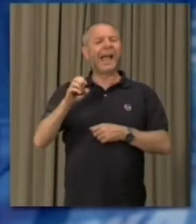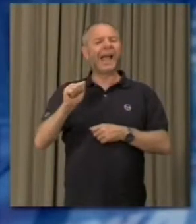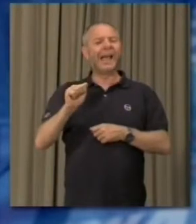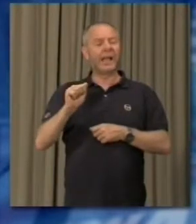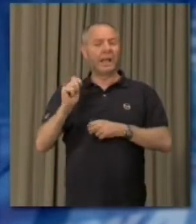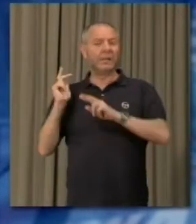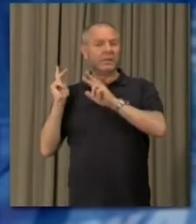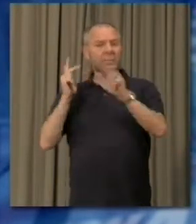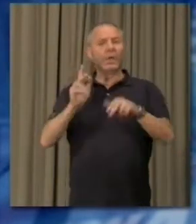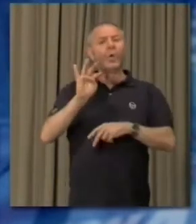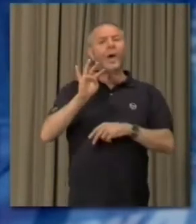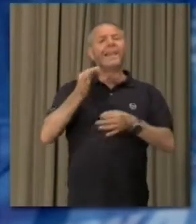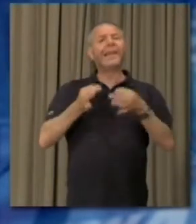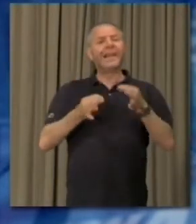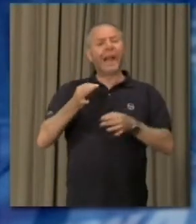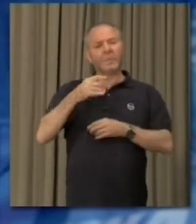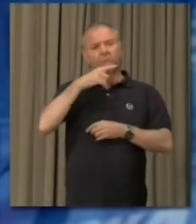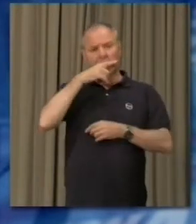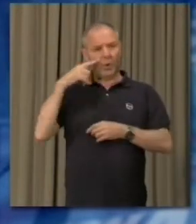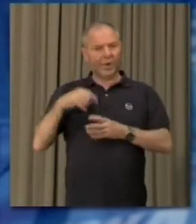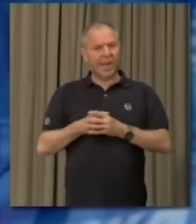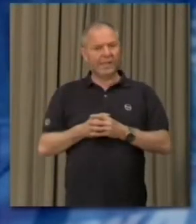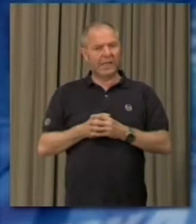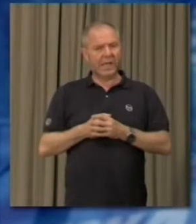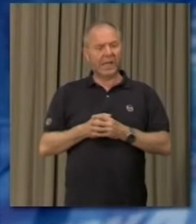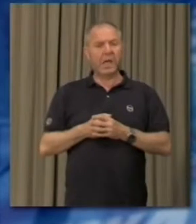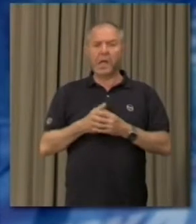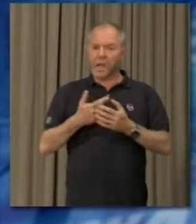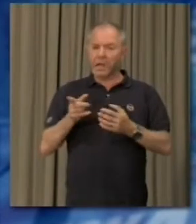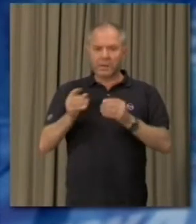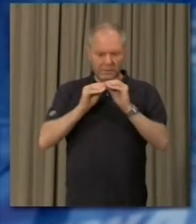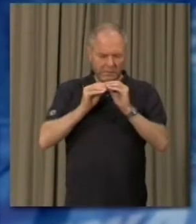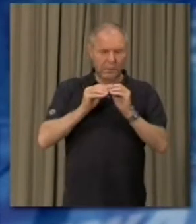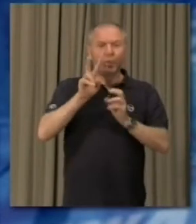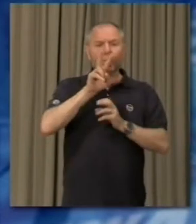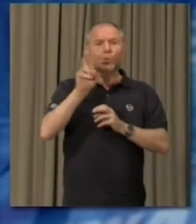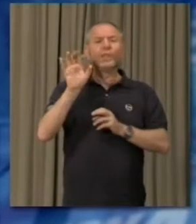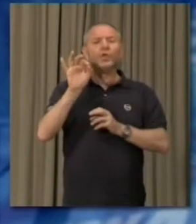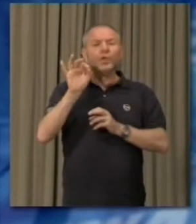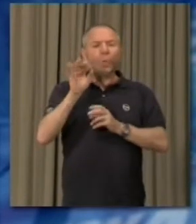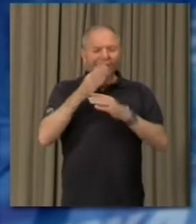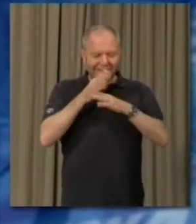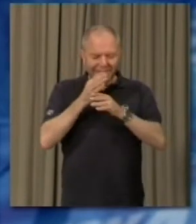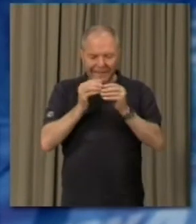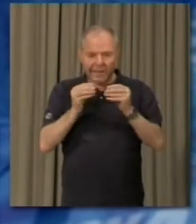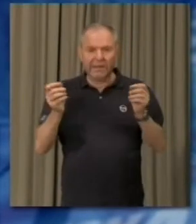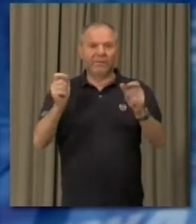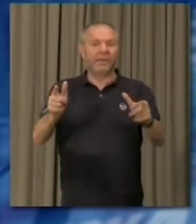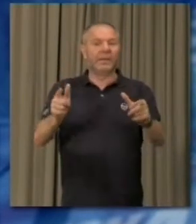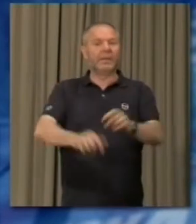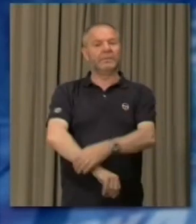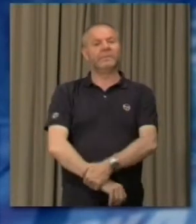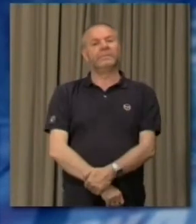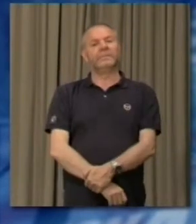Gianfranco Ercolano 40 grammi di cocaina. Quest'ultimo, a sua volta, avrebbe confezionato 250 dosi di stupefacente.